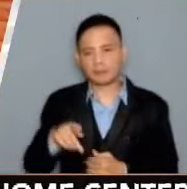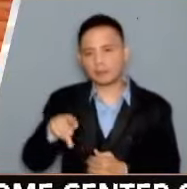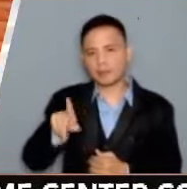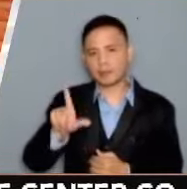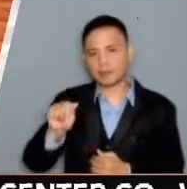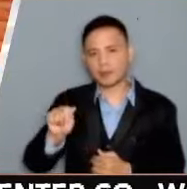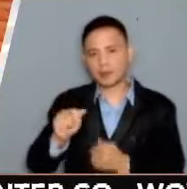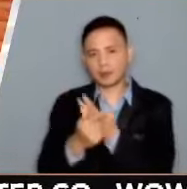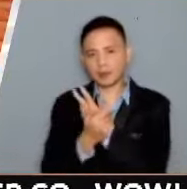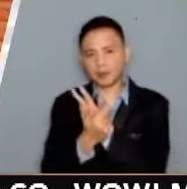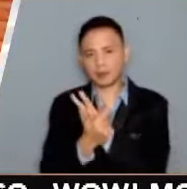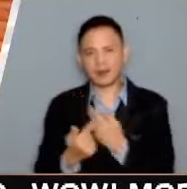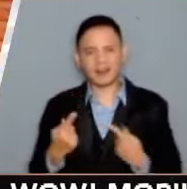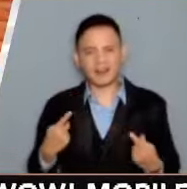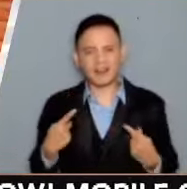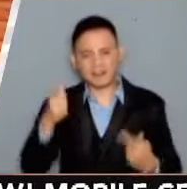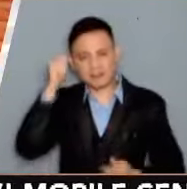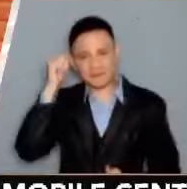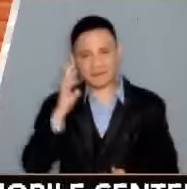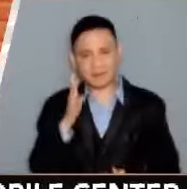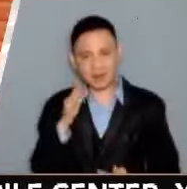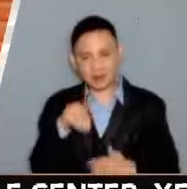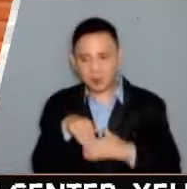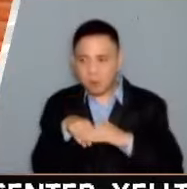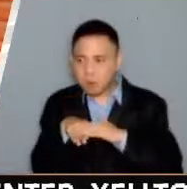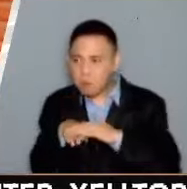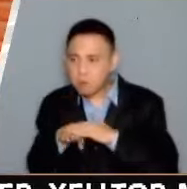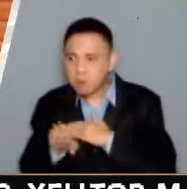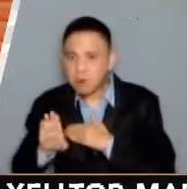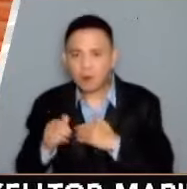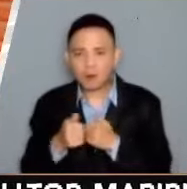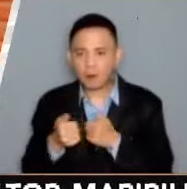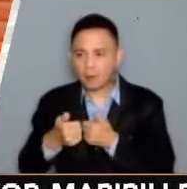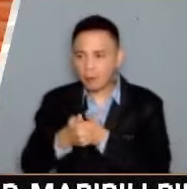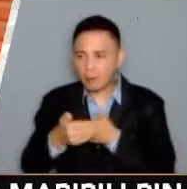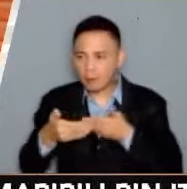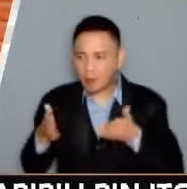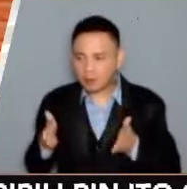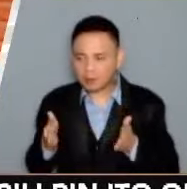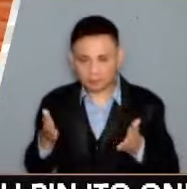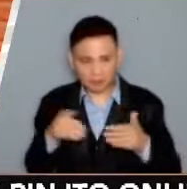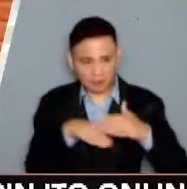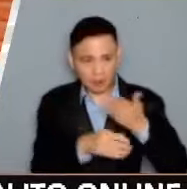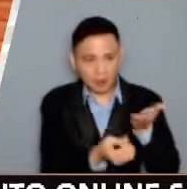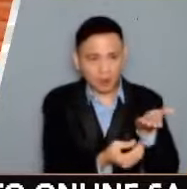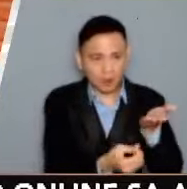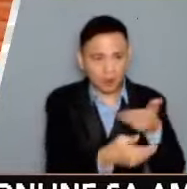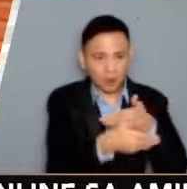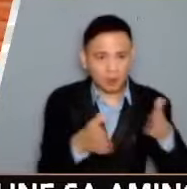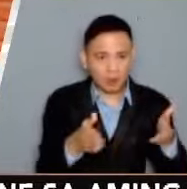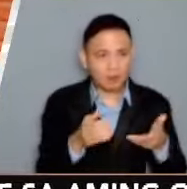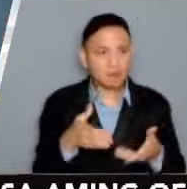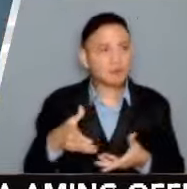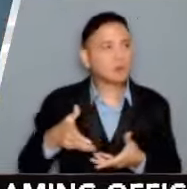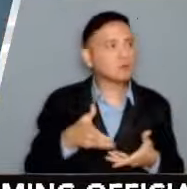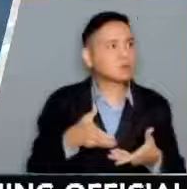may dalang parcel at umabot pa siya hanggang kusina may unang balita si Maki